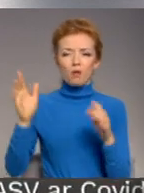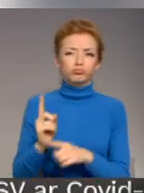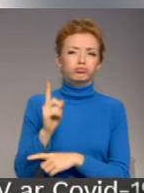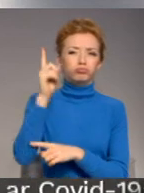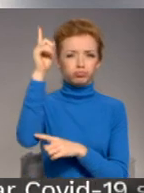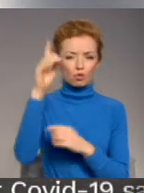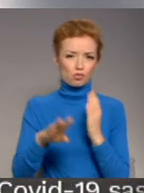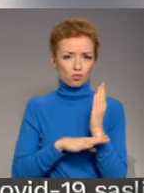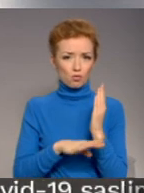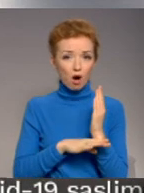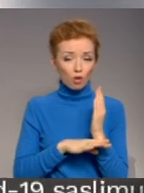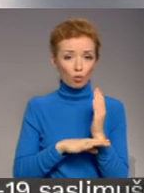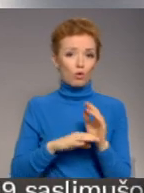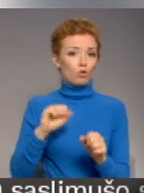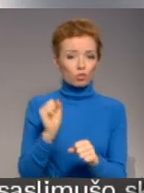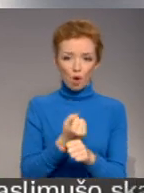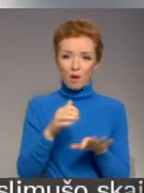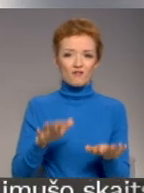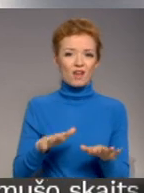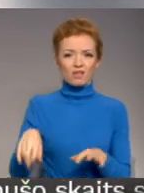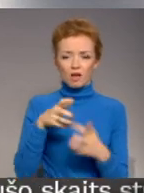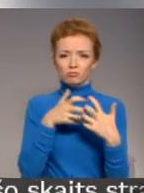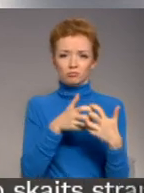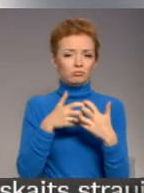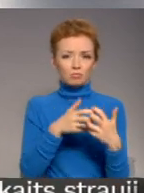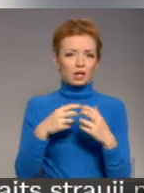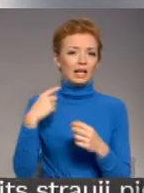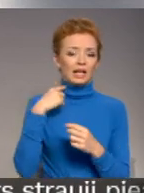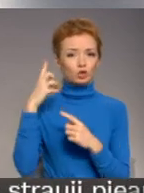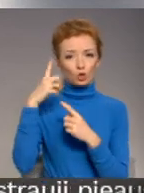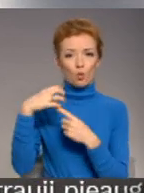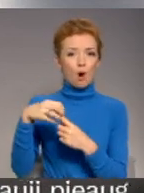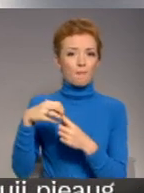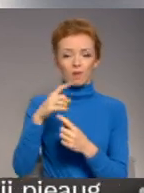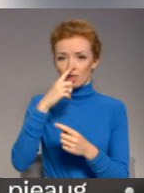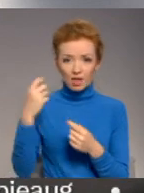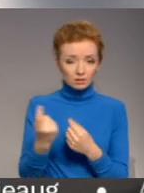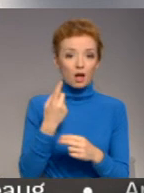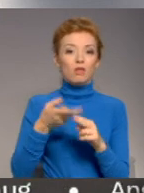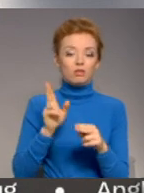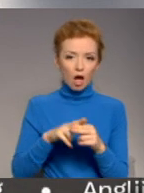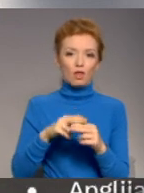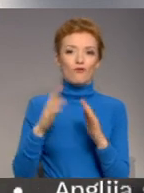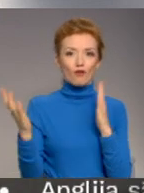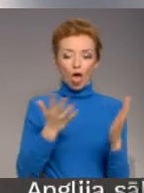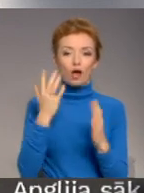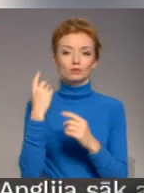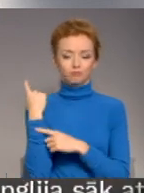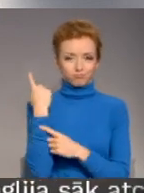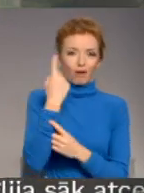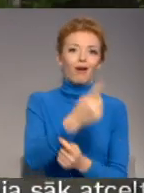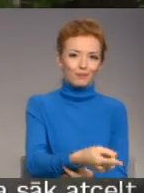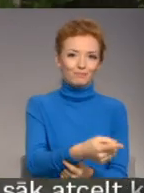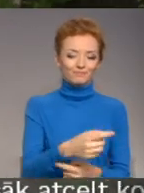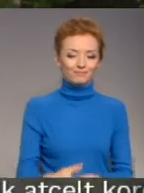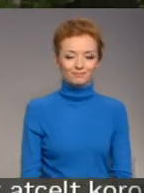pārliecies pāri ielai. Ko nespēja panākt vietējie un Rīgas domas institūcijas, panāca otrdienas nakts lielais vējš, stāsta Anna Boša.